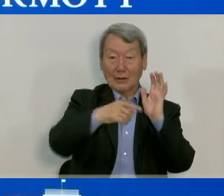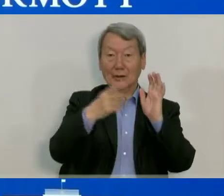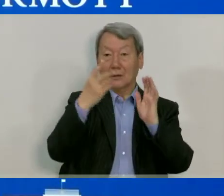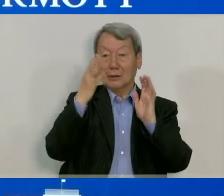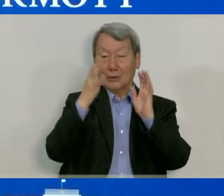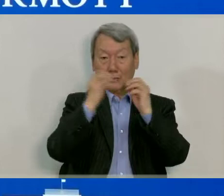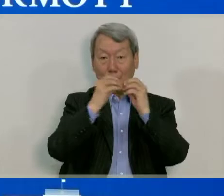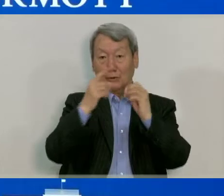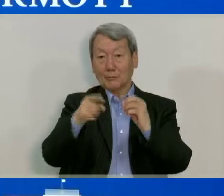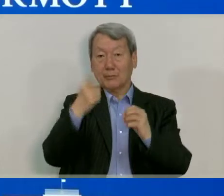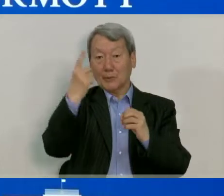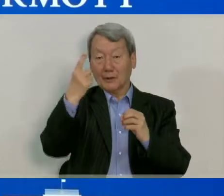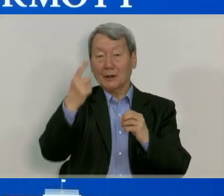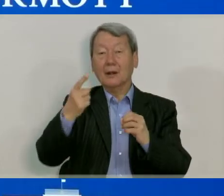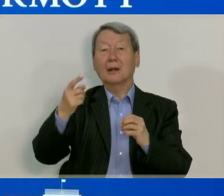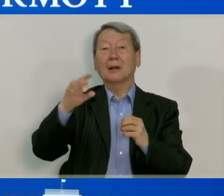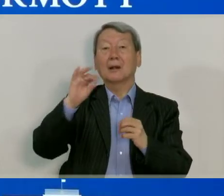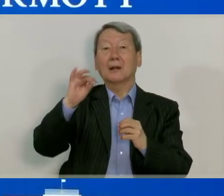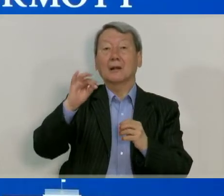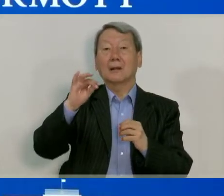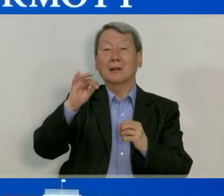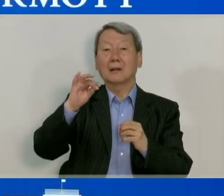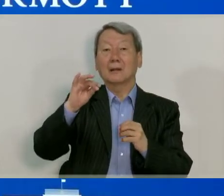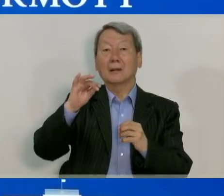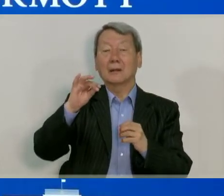26.1%, андан кийин